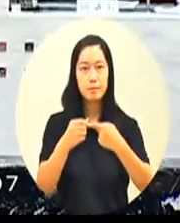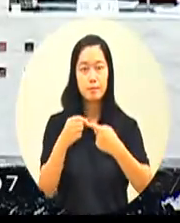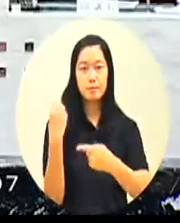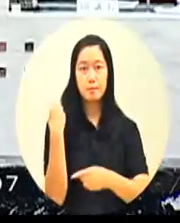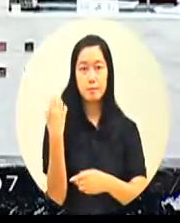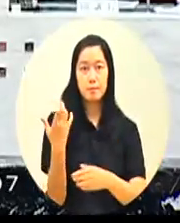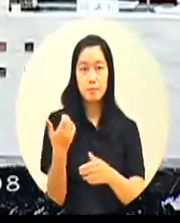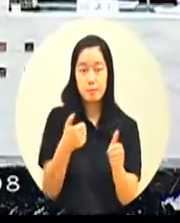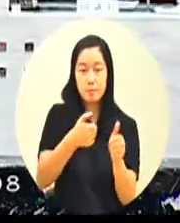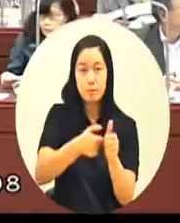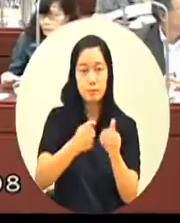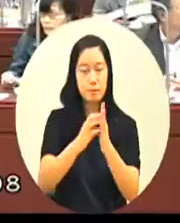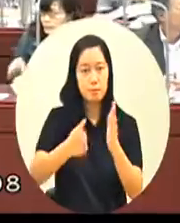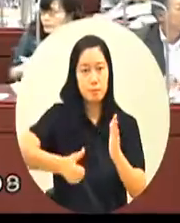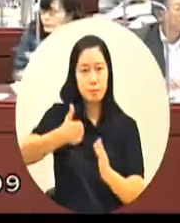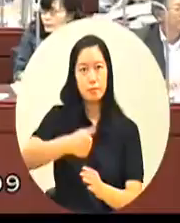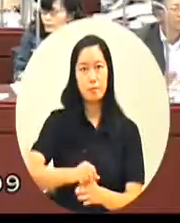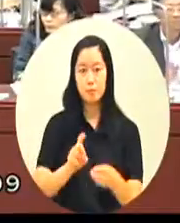长王副局长，